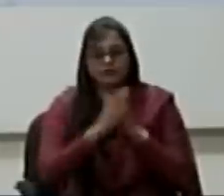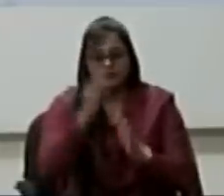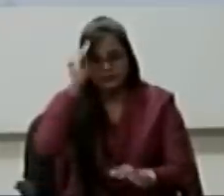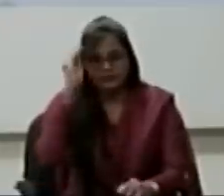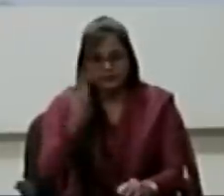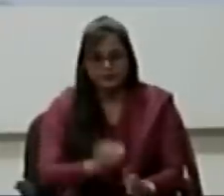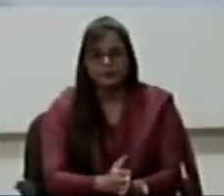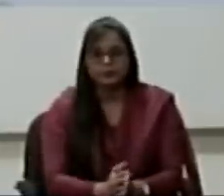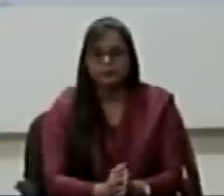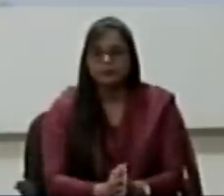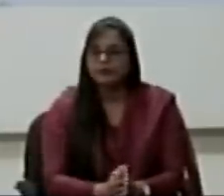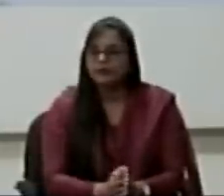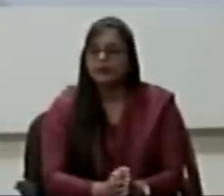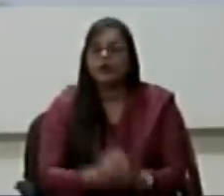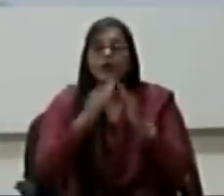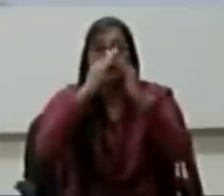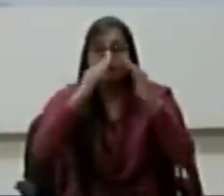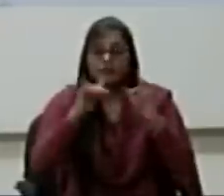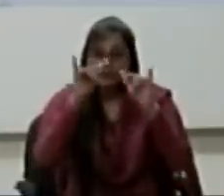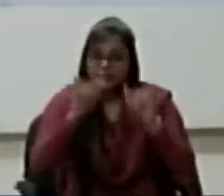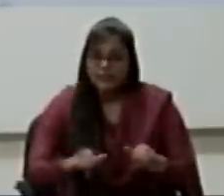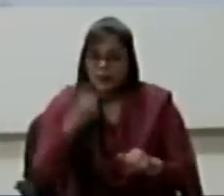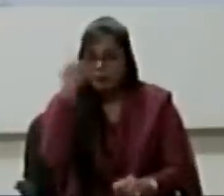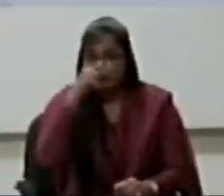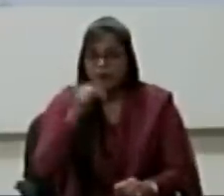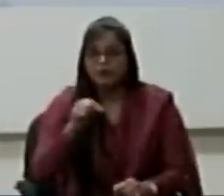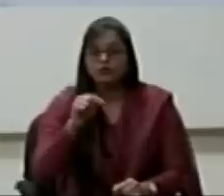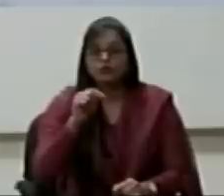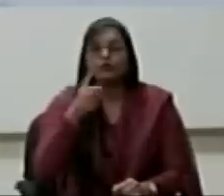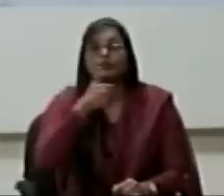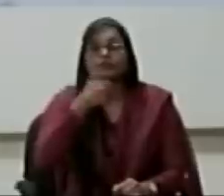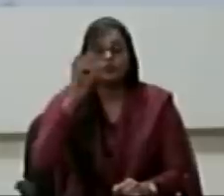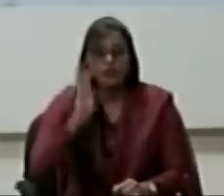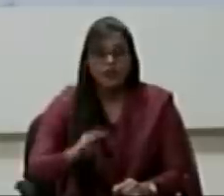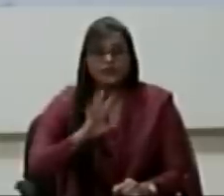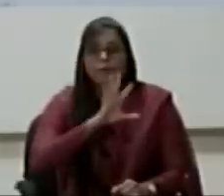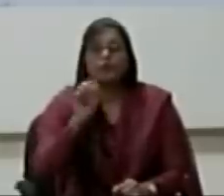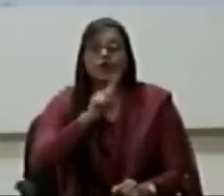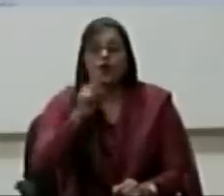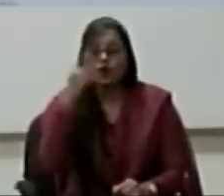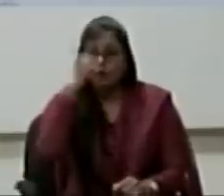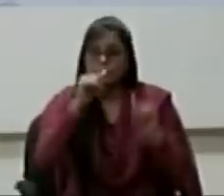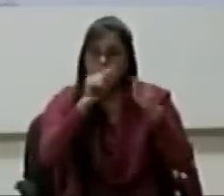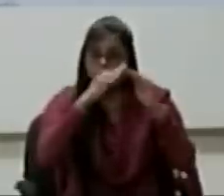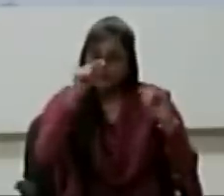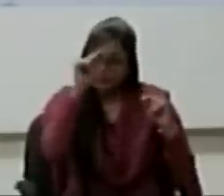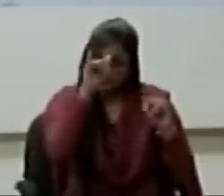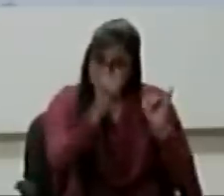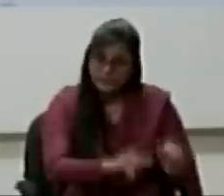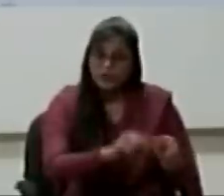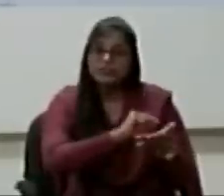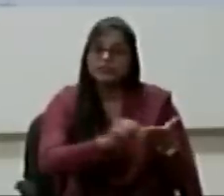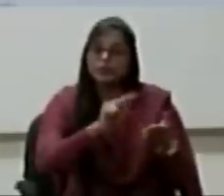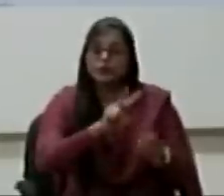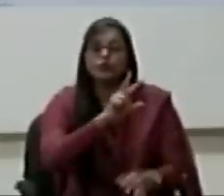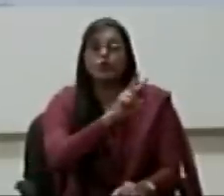তথ্য আপনাদেরকে দেবো। আজ পর্যন্ত মোট 66,511 জনকে হোম কোয়ারেন্টাইন এবং 299